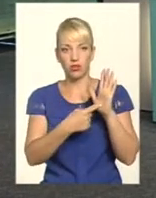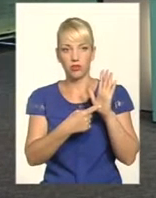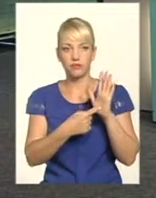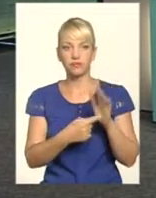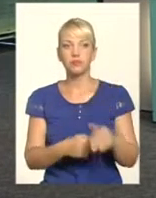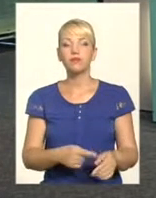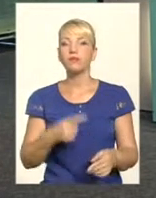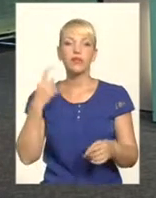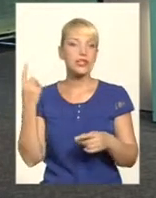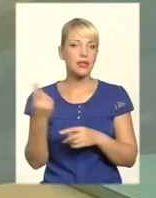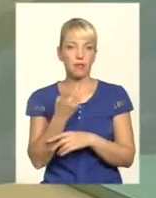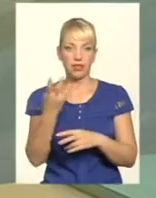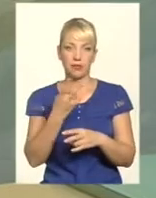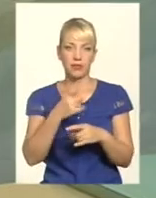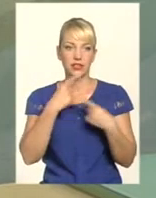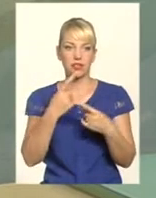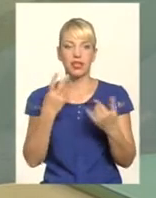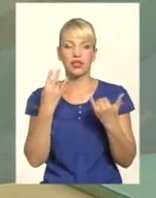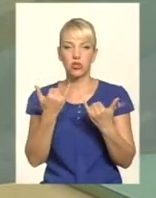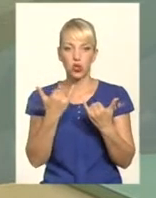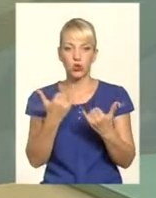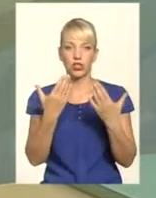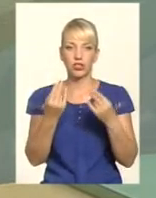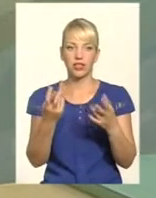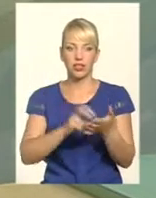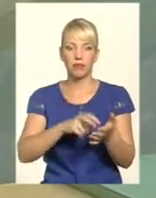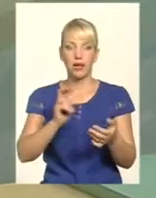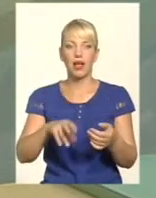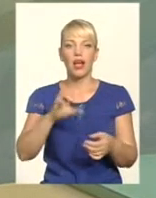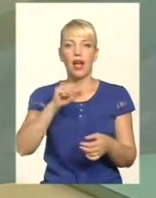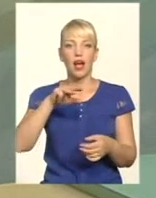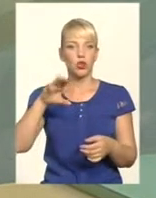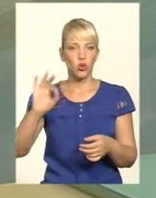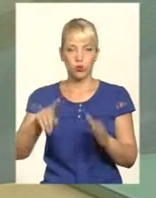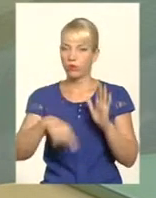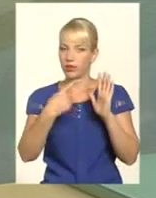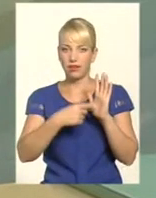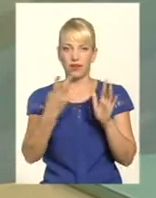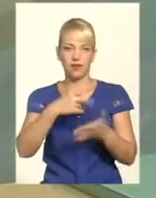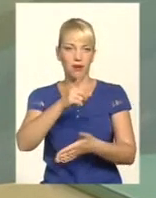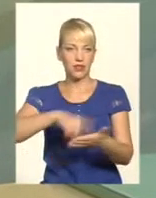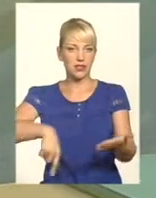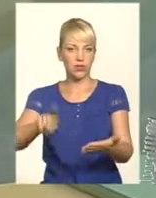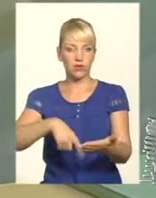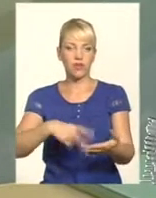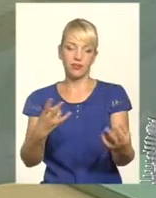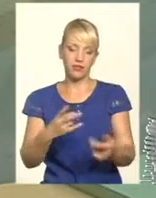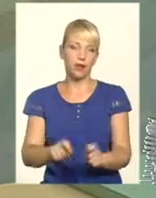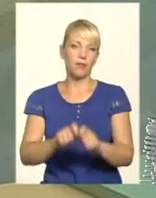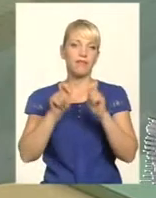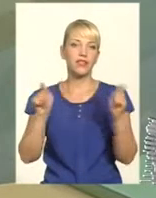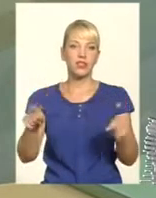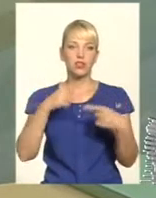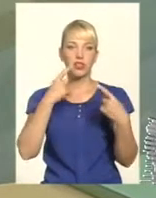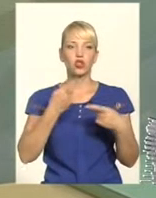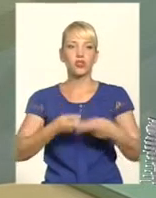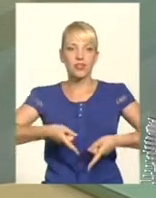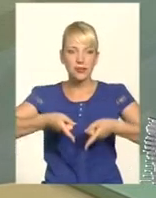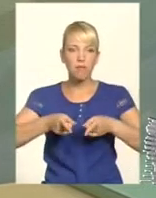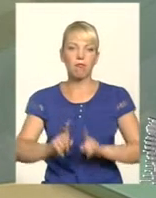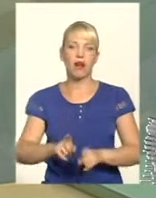треба просто відкинути на сьогоднішній день саме питання антитерористичної операції, а і дійсно сказати відкрито, що ця війна, справжня